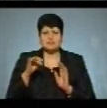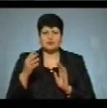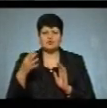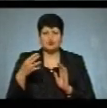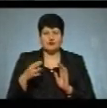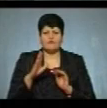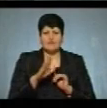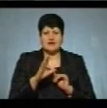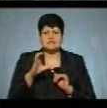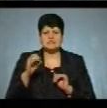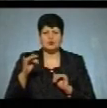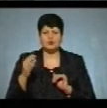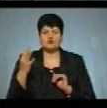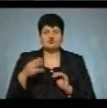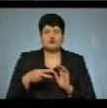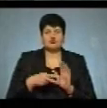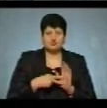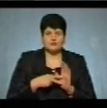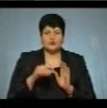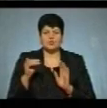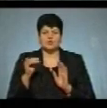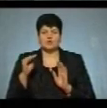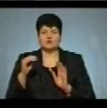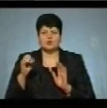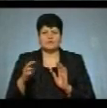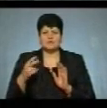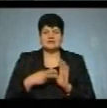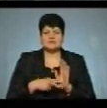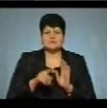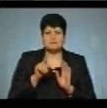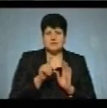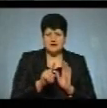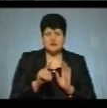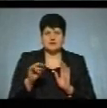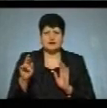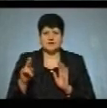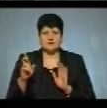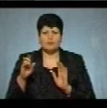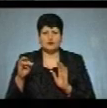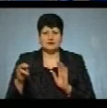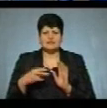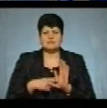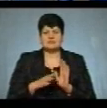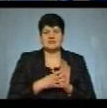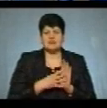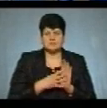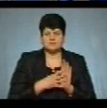40-та, Валя Семеренко – 47-та, Юлія Журавок – 71-та, Яна Бондар – 79-та.